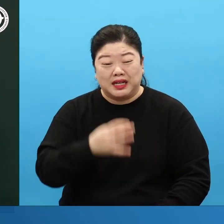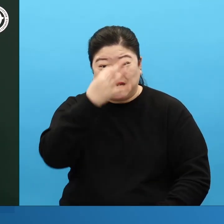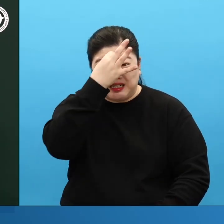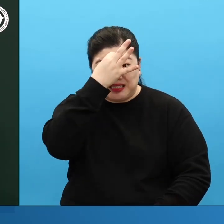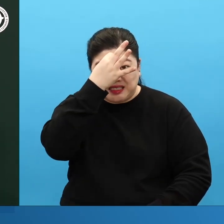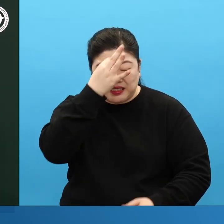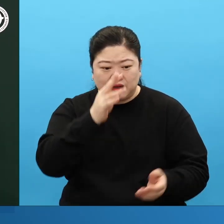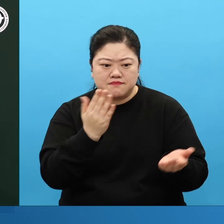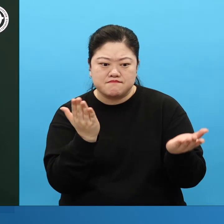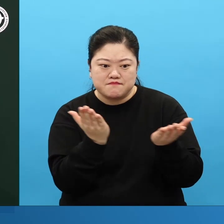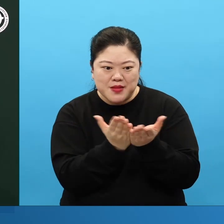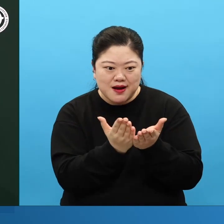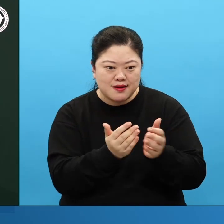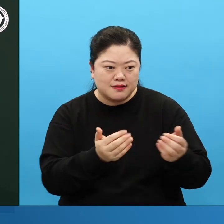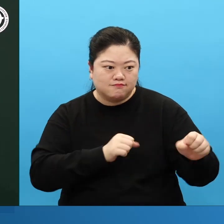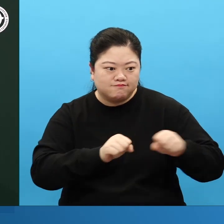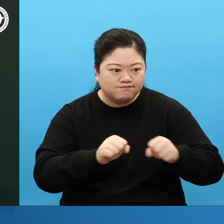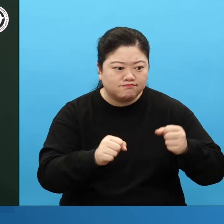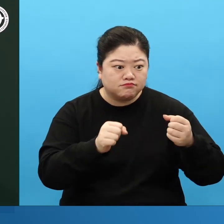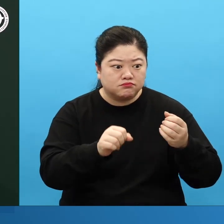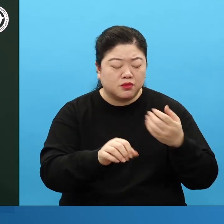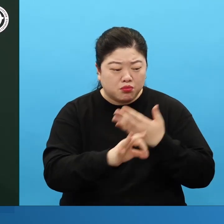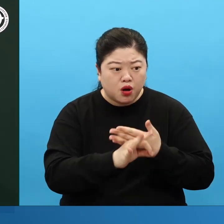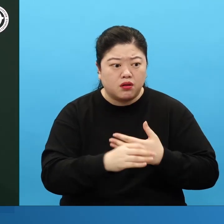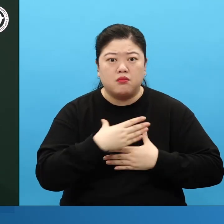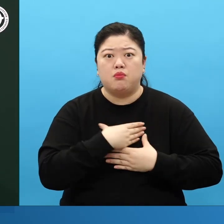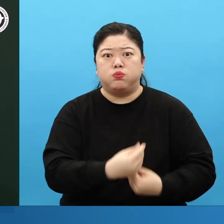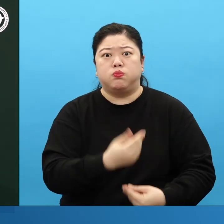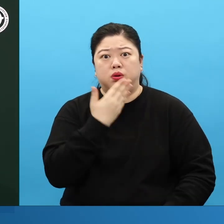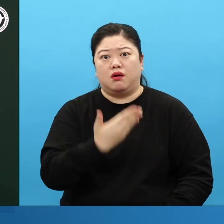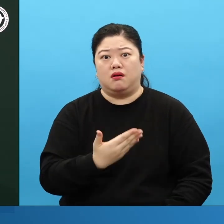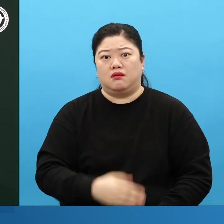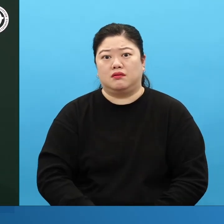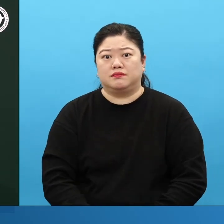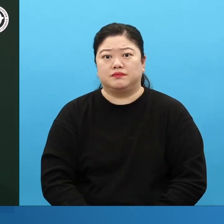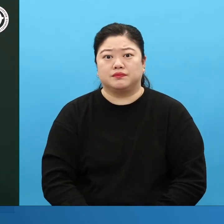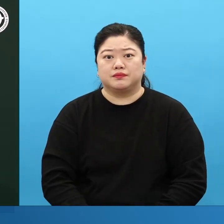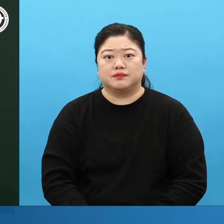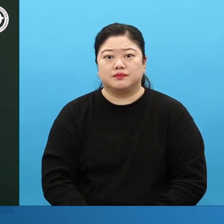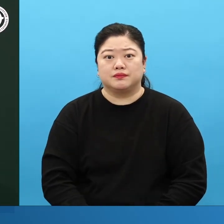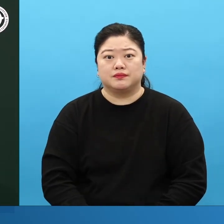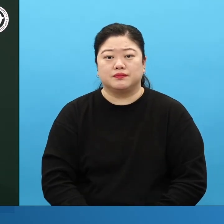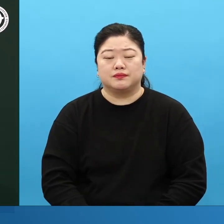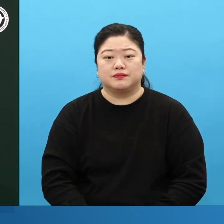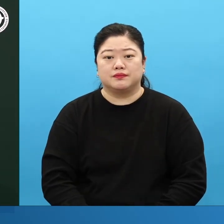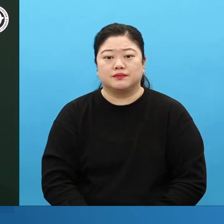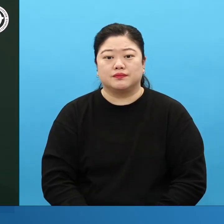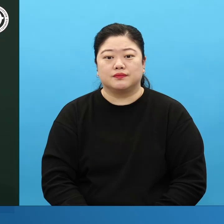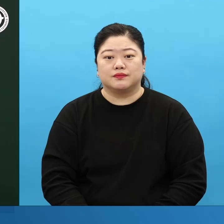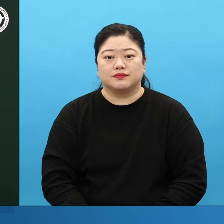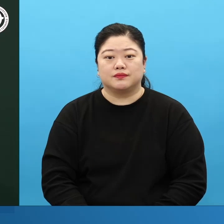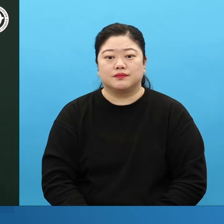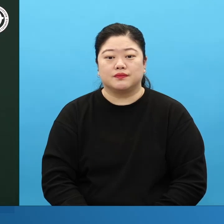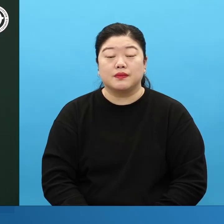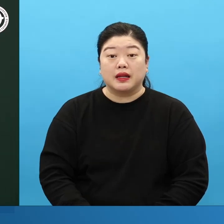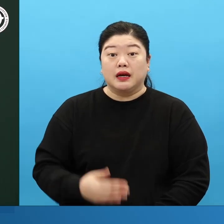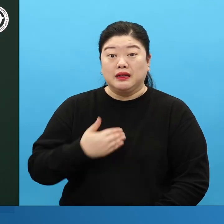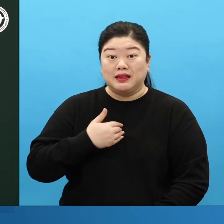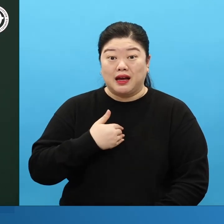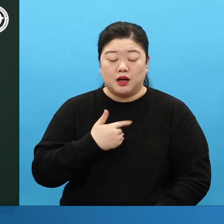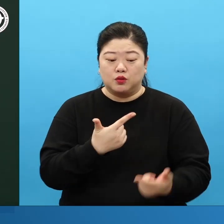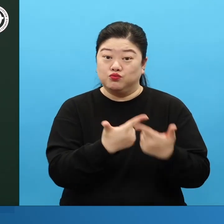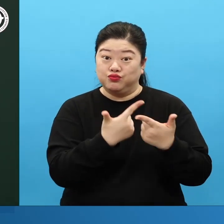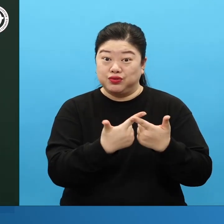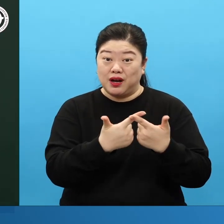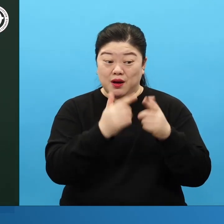completamente. 실제 부산에는요 사법고시 패스 그거 안 하고 그 회사 그 운영하는 사람도 있어요. Hay muchas personas que no quieren hacer ese